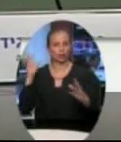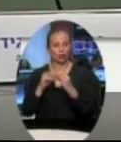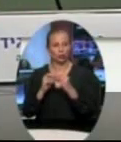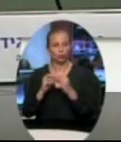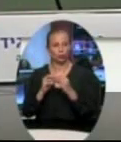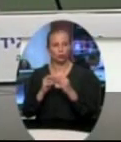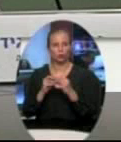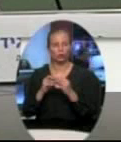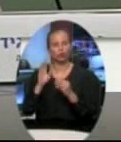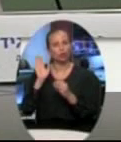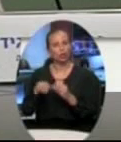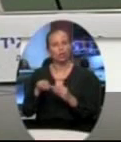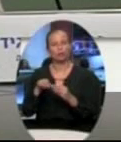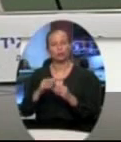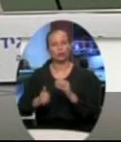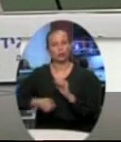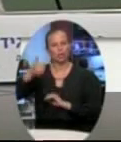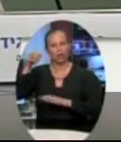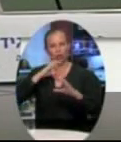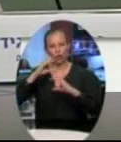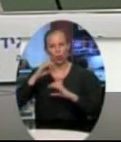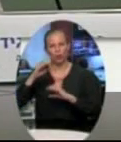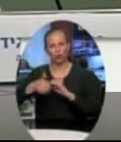גם לראש הממשלה, גם לשר התקשורת,